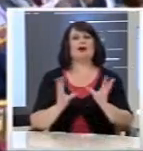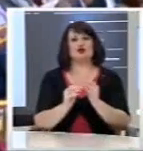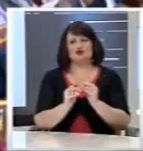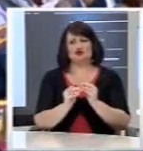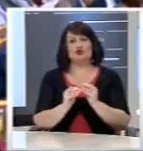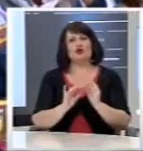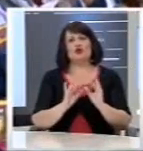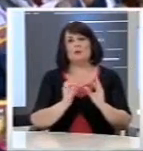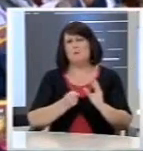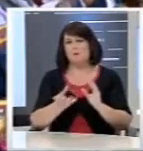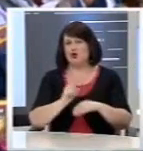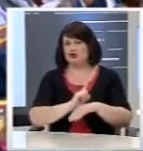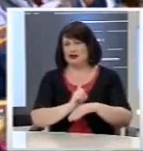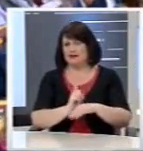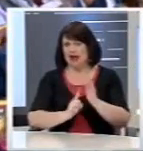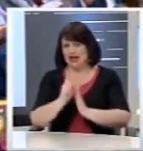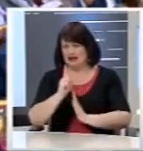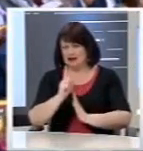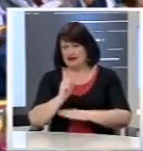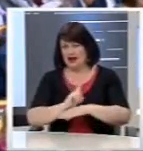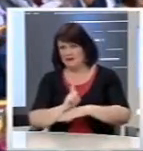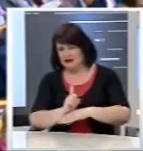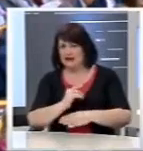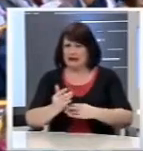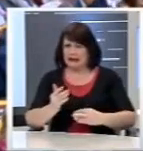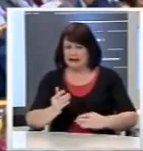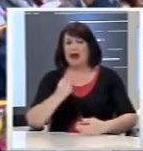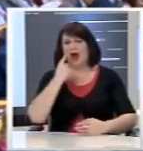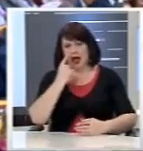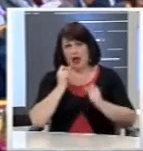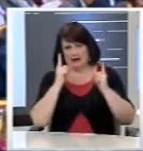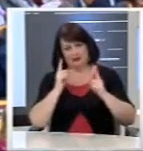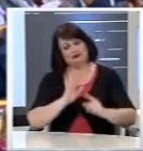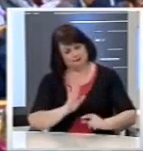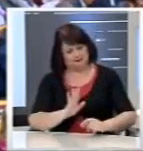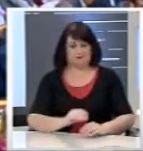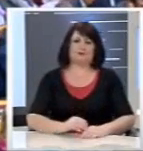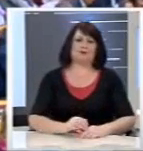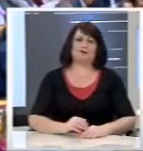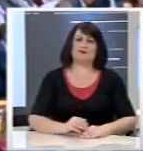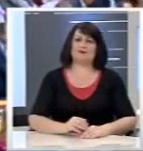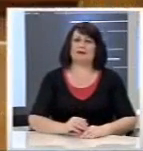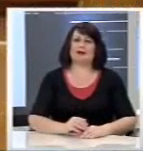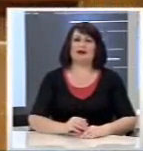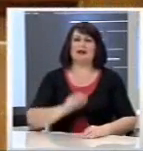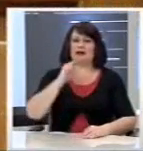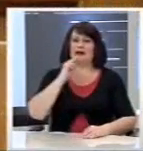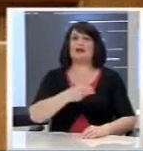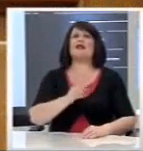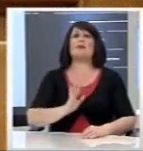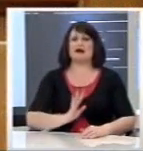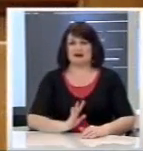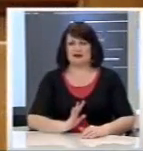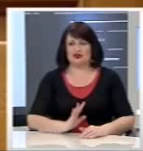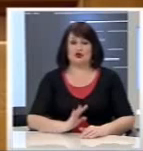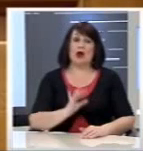Το παρατηρήσατε και εσείς, βλέπω, σας έκανε εντύπωση άρα. Έρχομαι λοιπόν και λέω ότι δεν θα σχολιάζα αν δεν